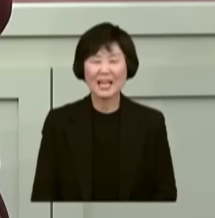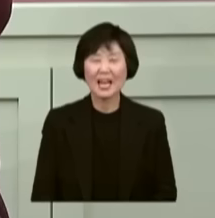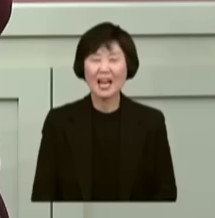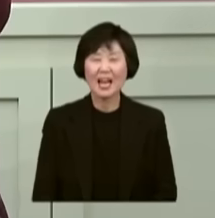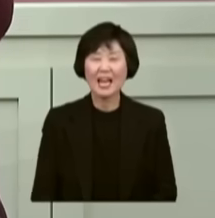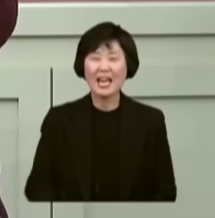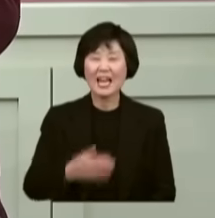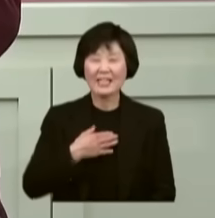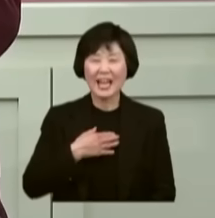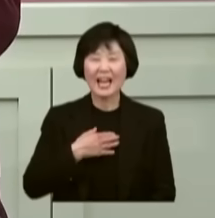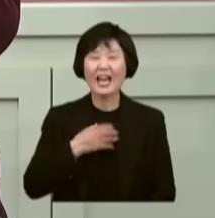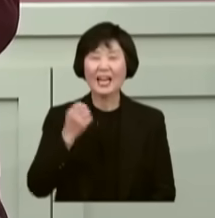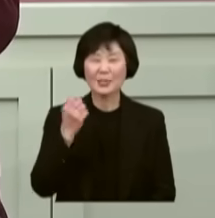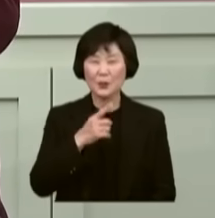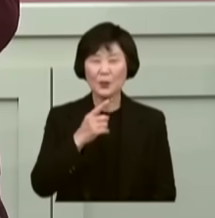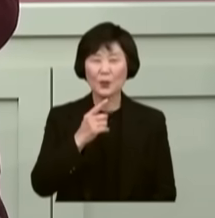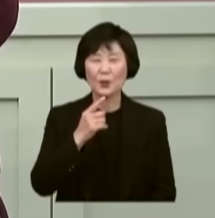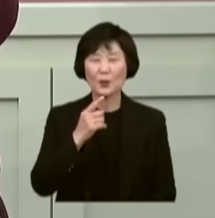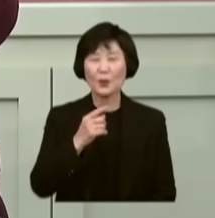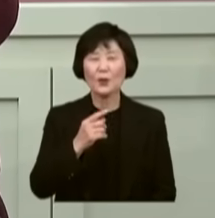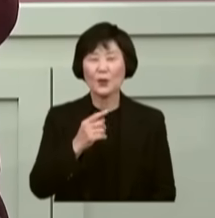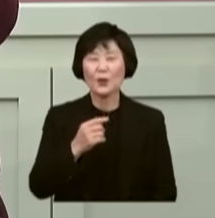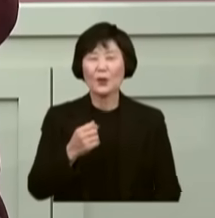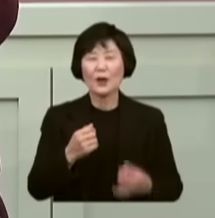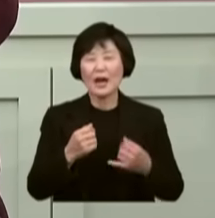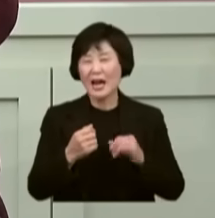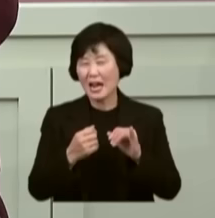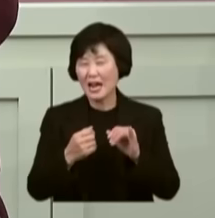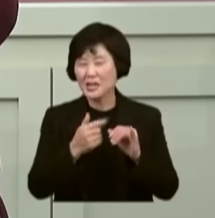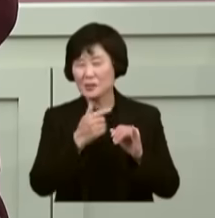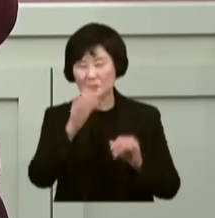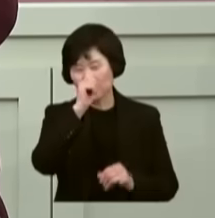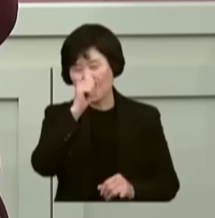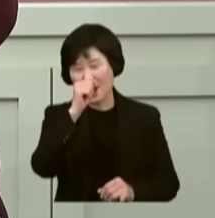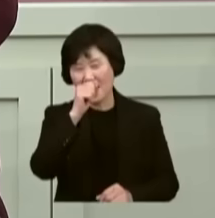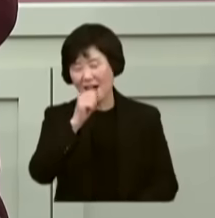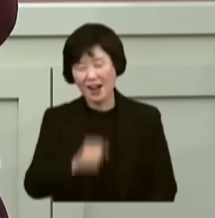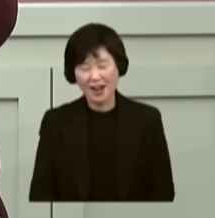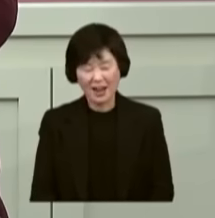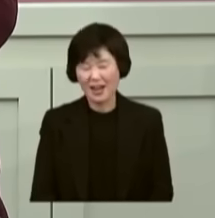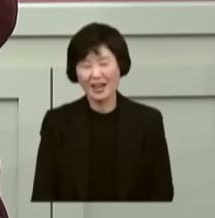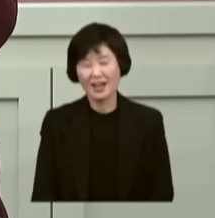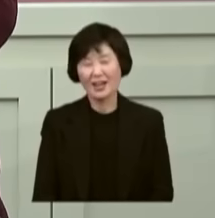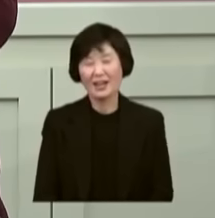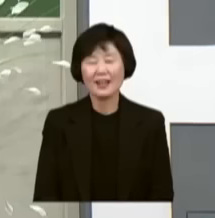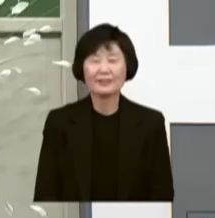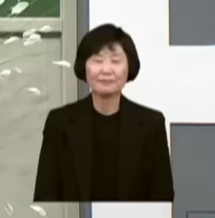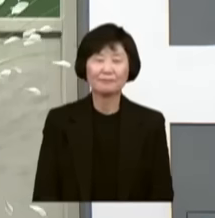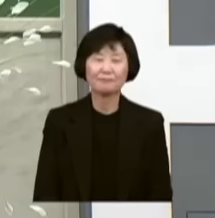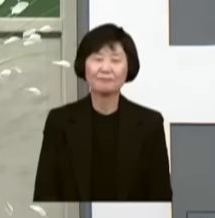여기서 내가 이제 또 무너지는 거야. 또 이게 참 무너질지. 근데 쓰나미가 올 것 같아. 그러니까 있잖아요. 집사님